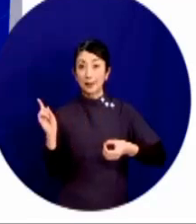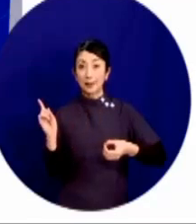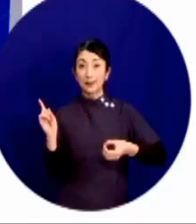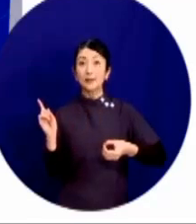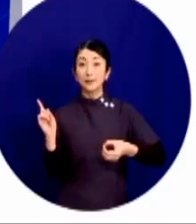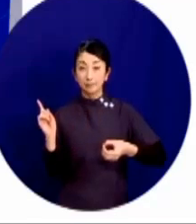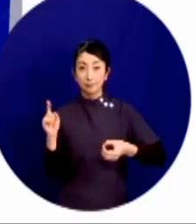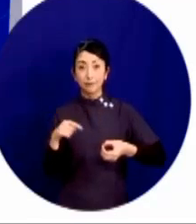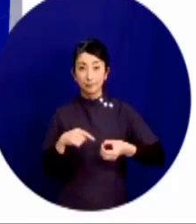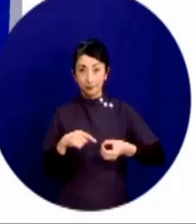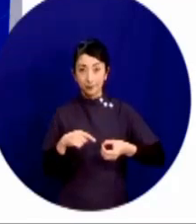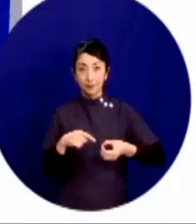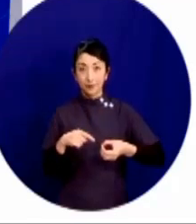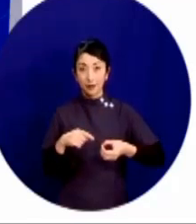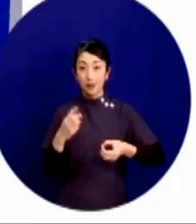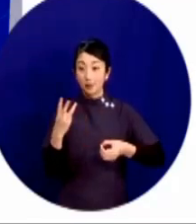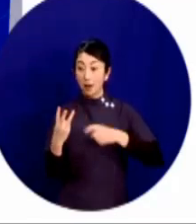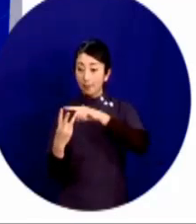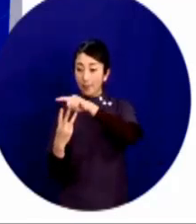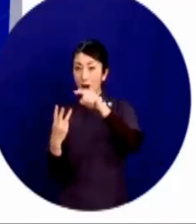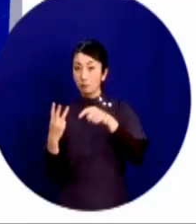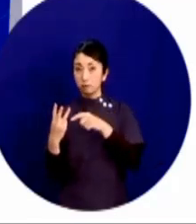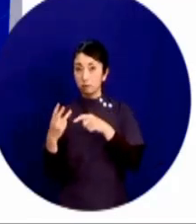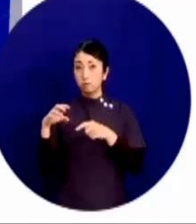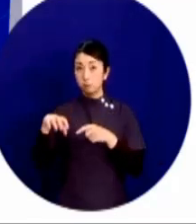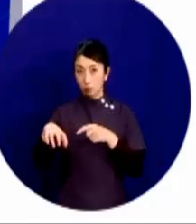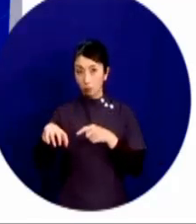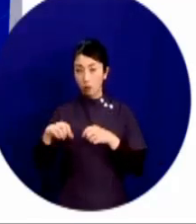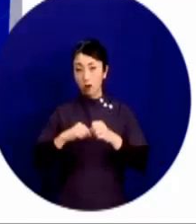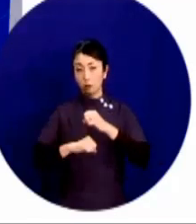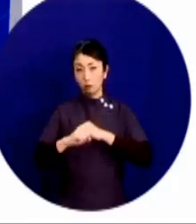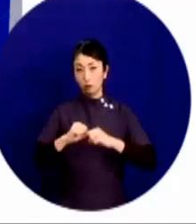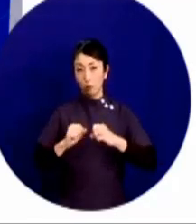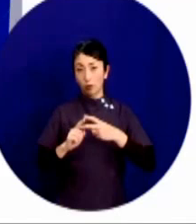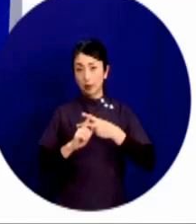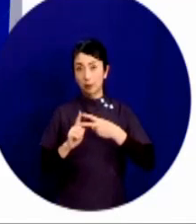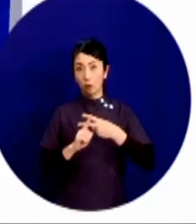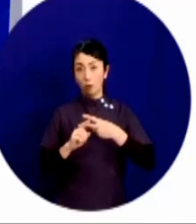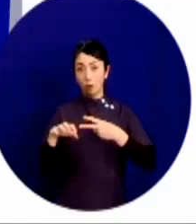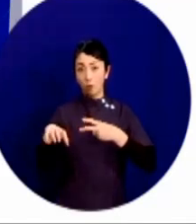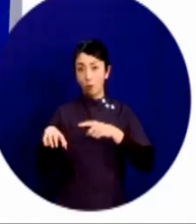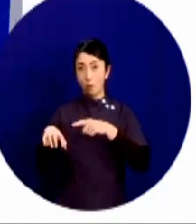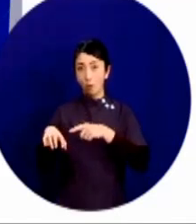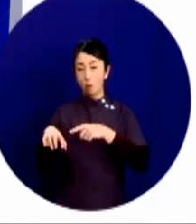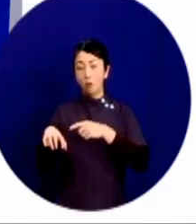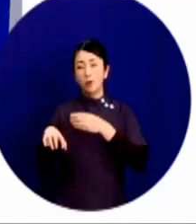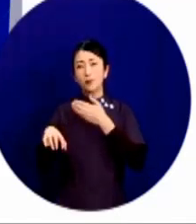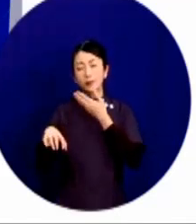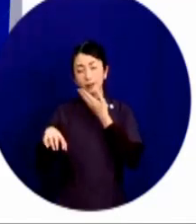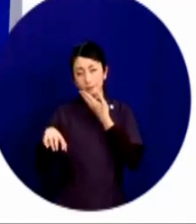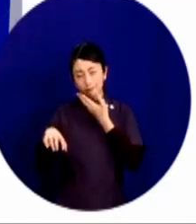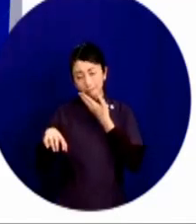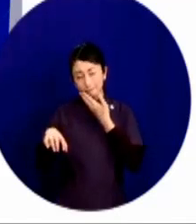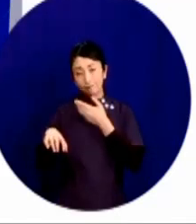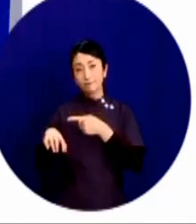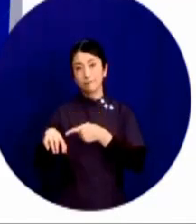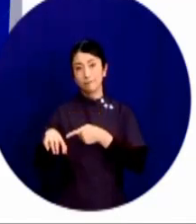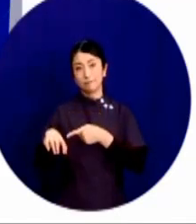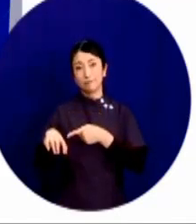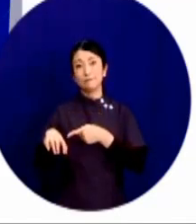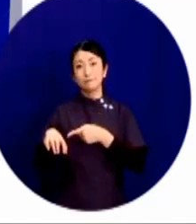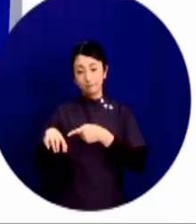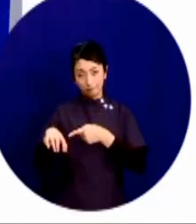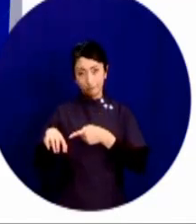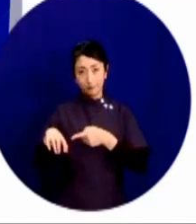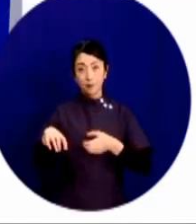体を動かすところの脳ですよということを教えてくれるシステムです。それによって腫瘍の位置